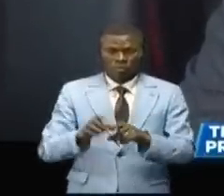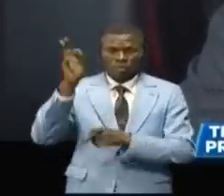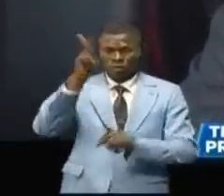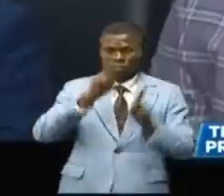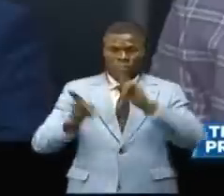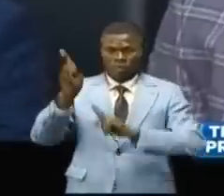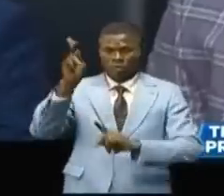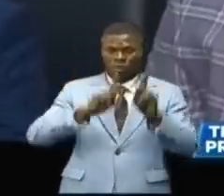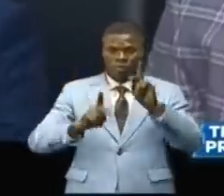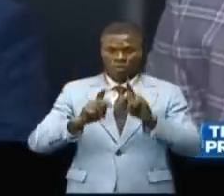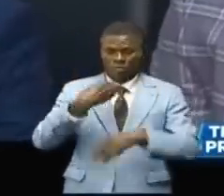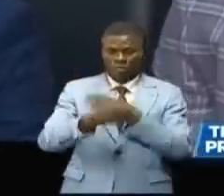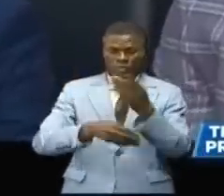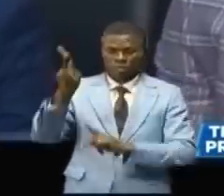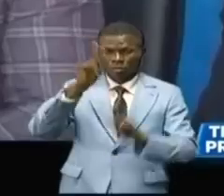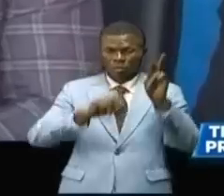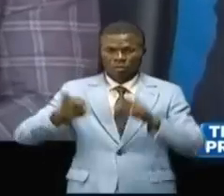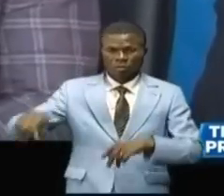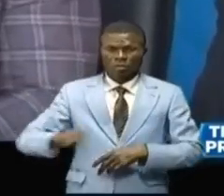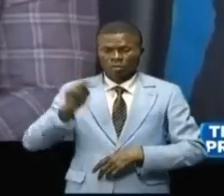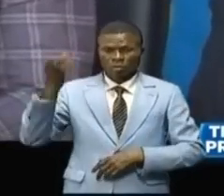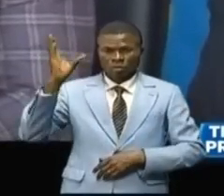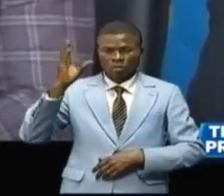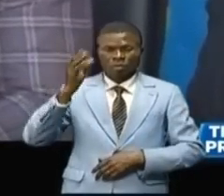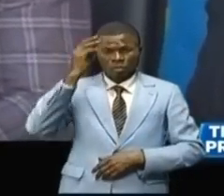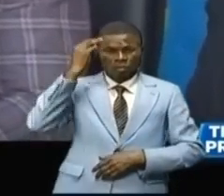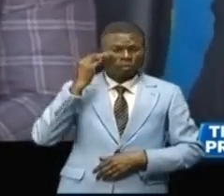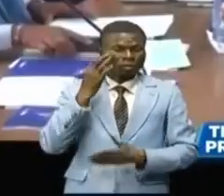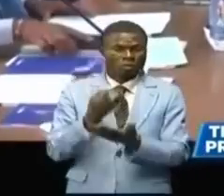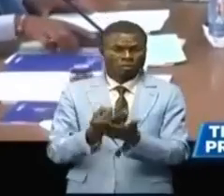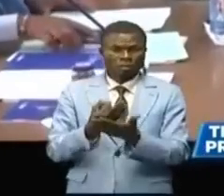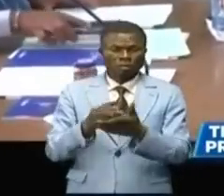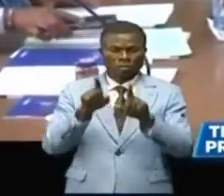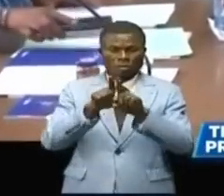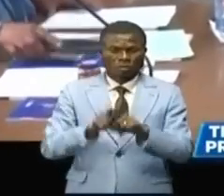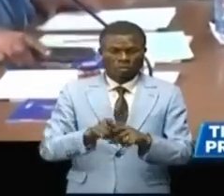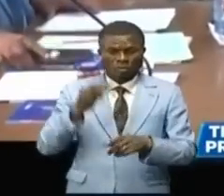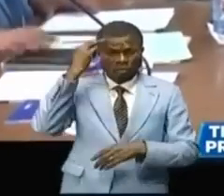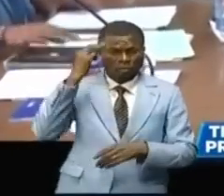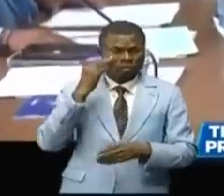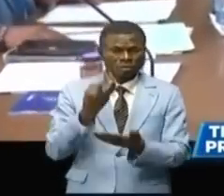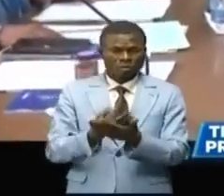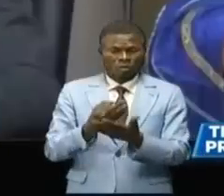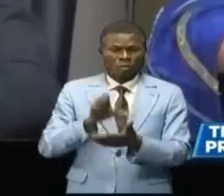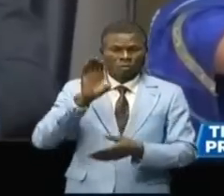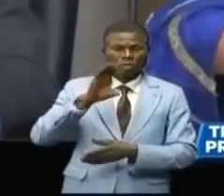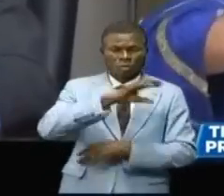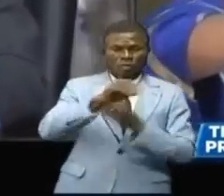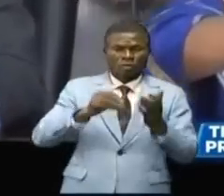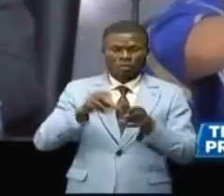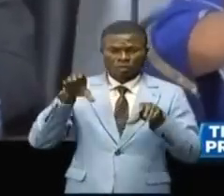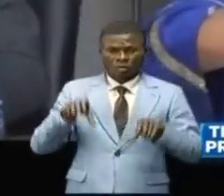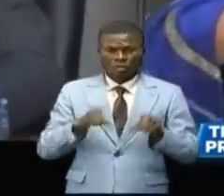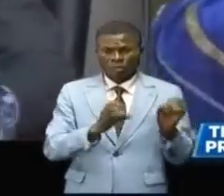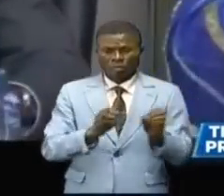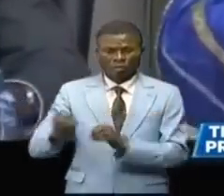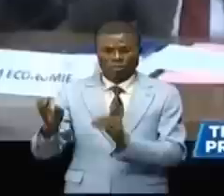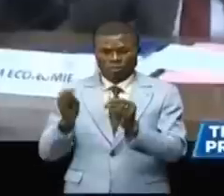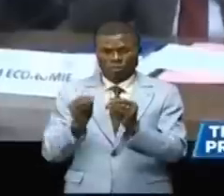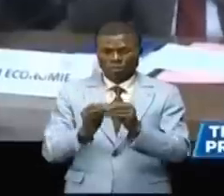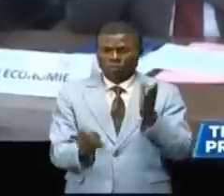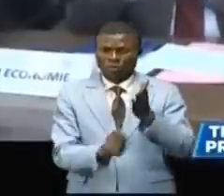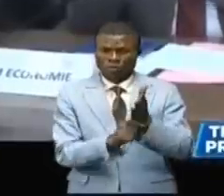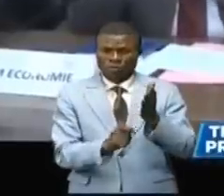publique Jean-Pierre Liaou, le ministre des Finances a instruit les experts des finances et la Banque centrale du Congo d'organiser des réunions